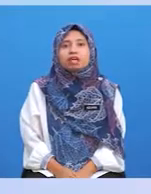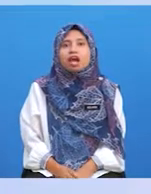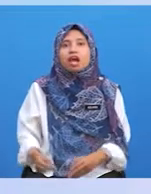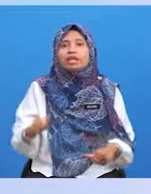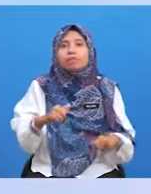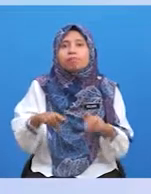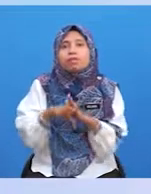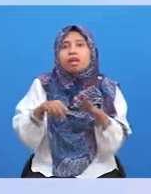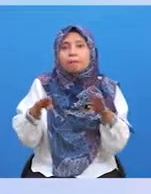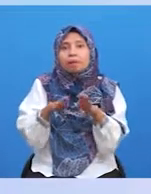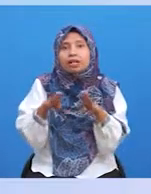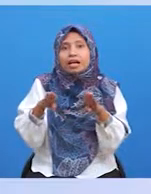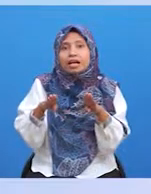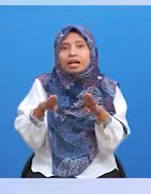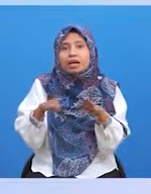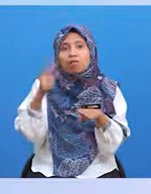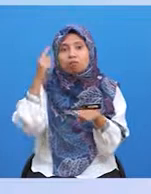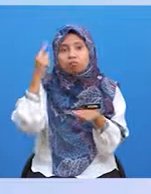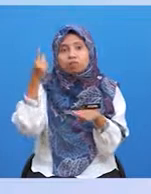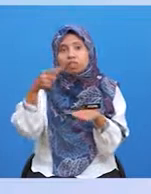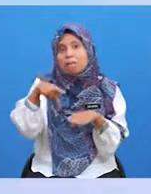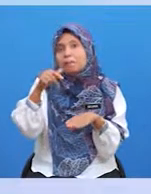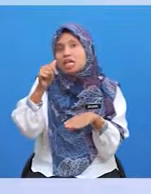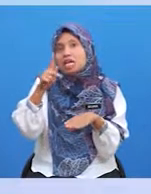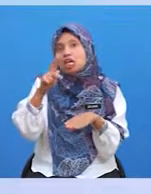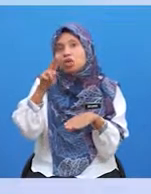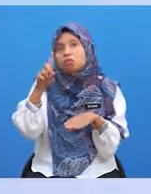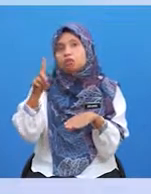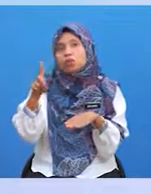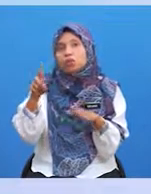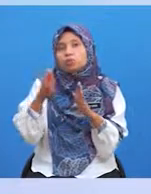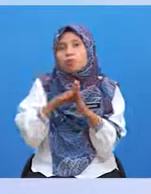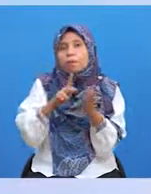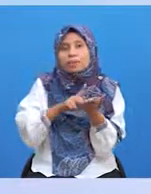Aktiviti pelbagai merangsang minda